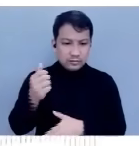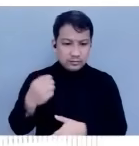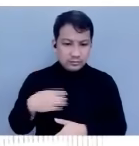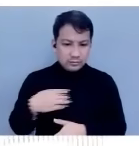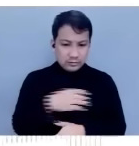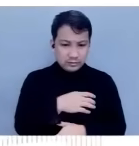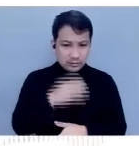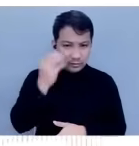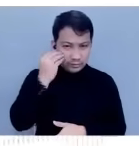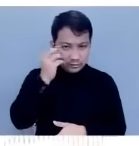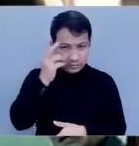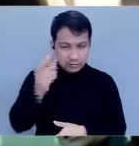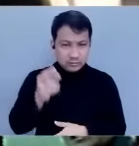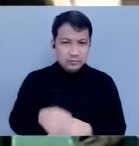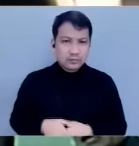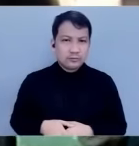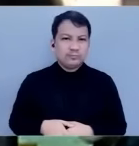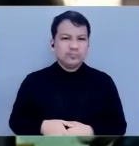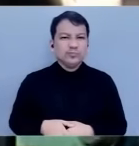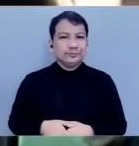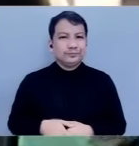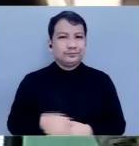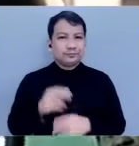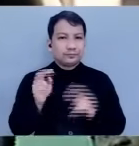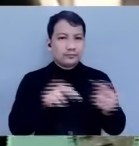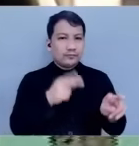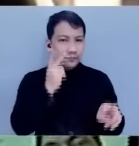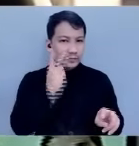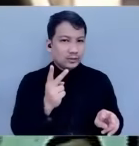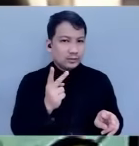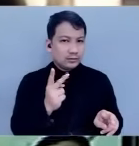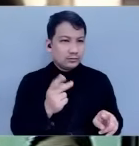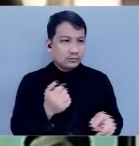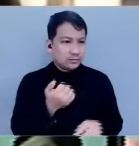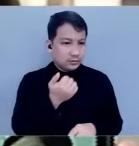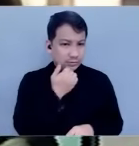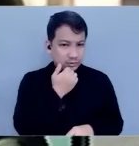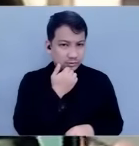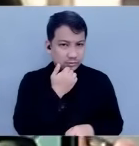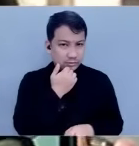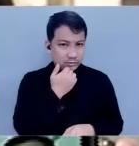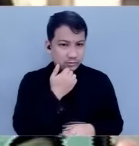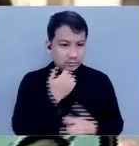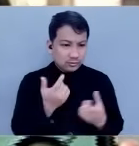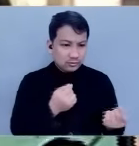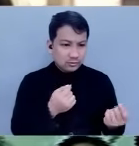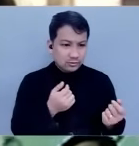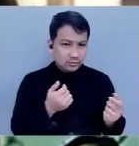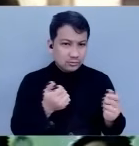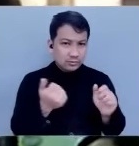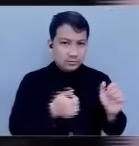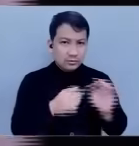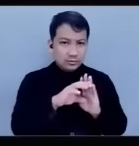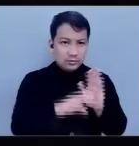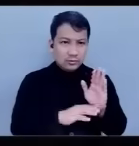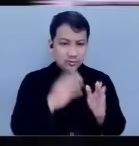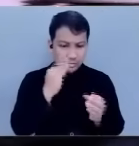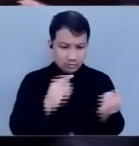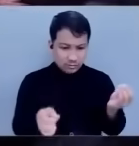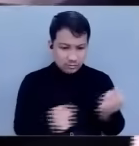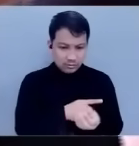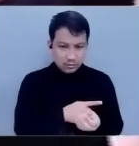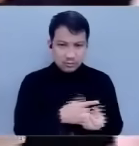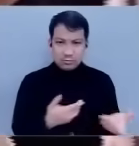Romualdez. Wala tayong nakikita na she violated the Constitution. So bakit i-impeach yung tao? Wala